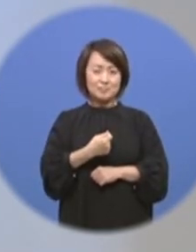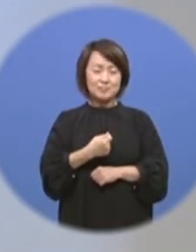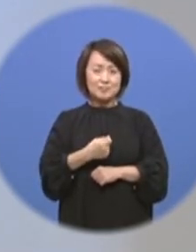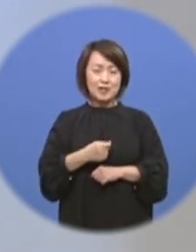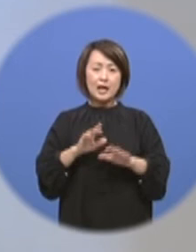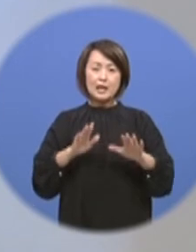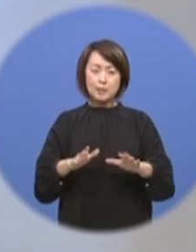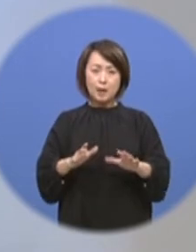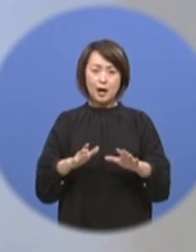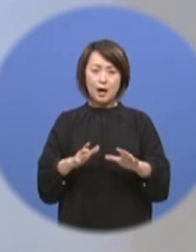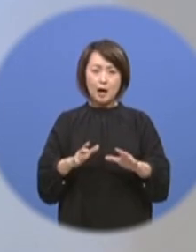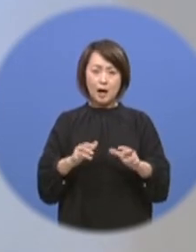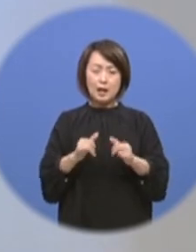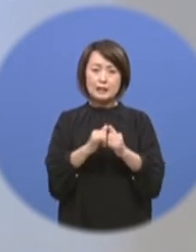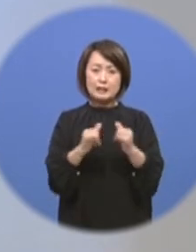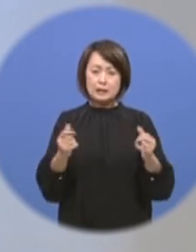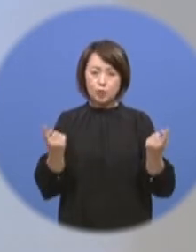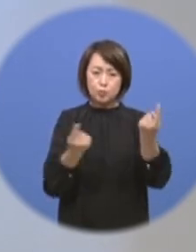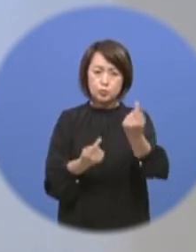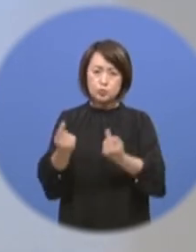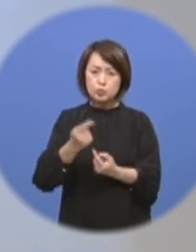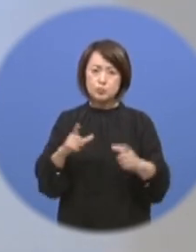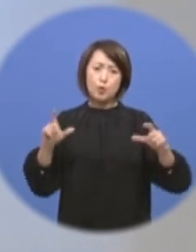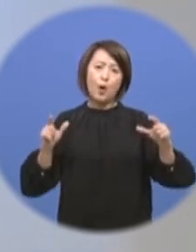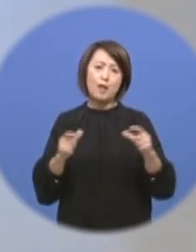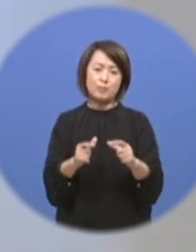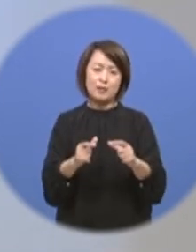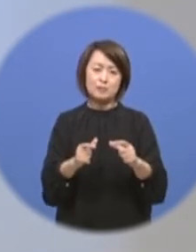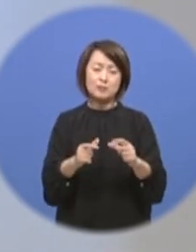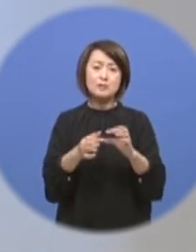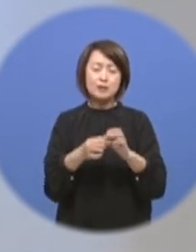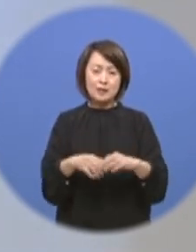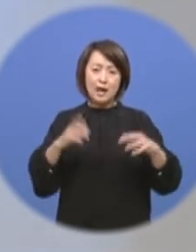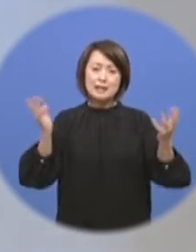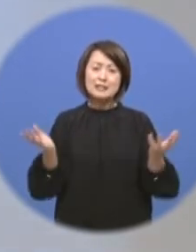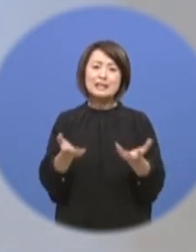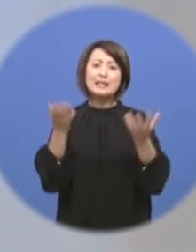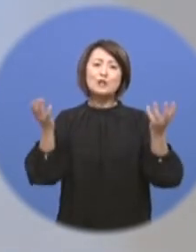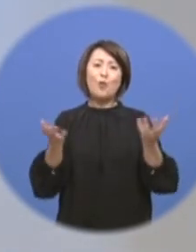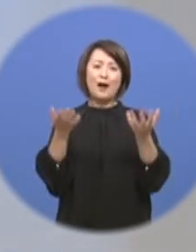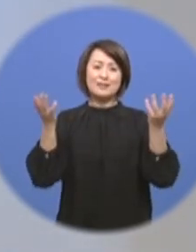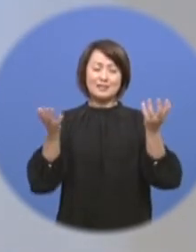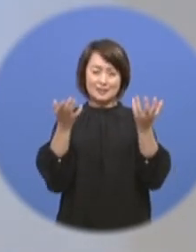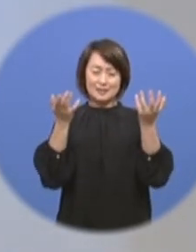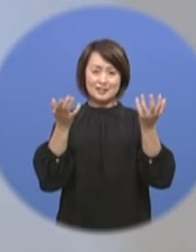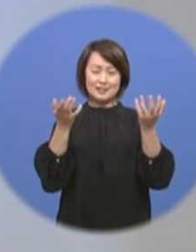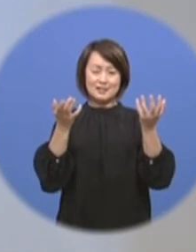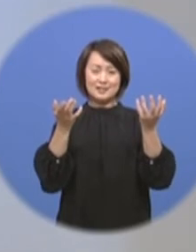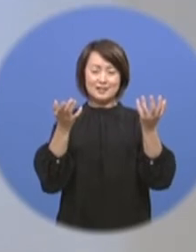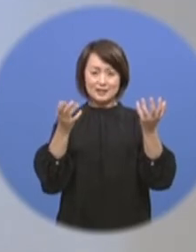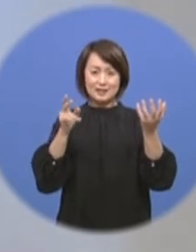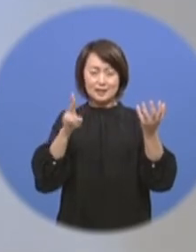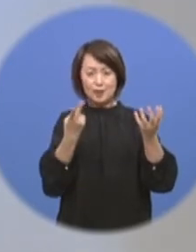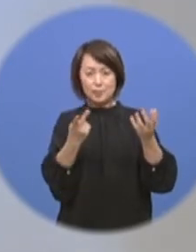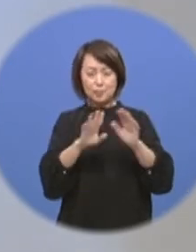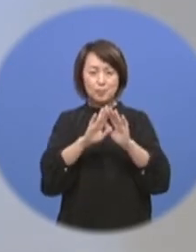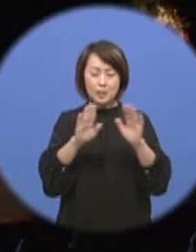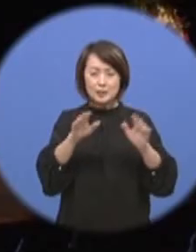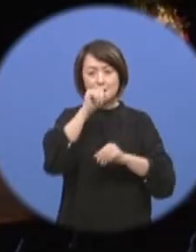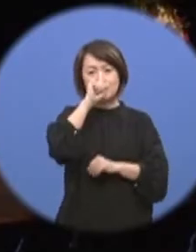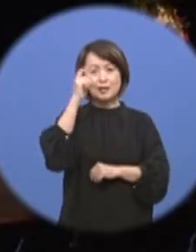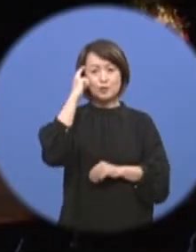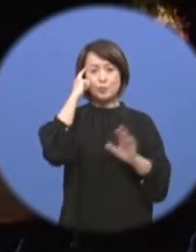最近1どこでも減ってますのでまずは賑わいということですそういうなものがこう出てきたらいいなと思ってい